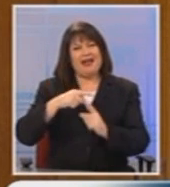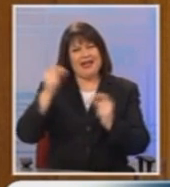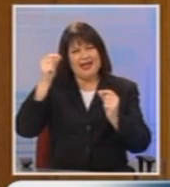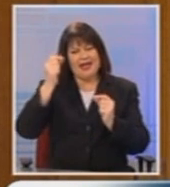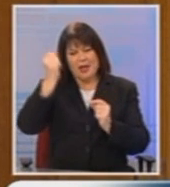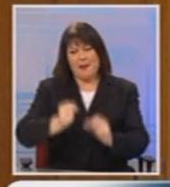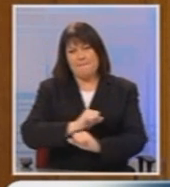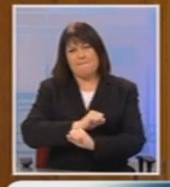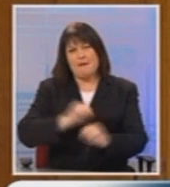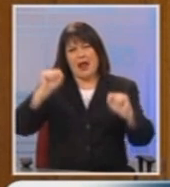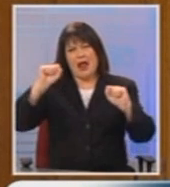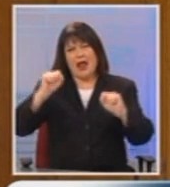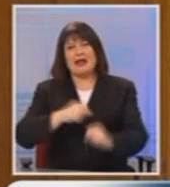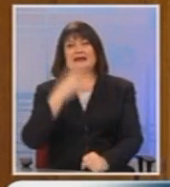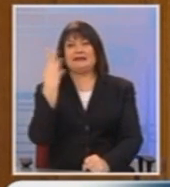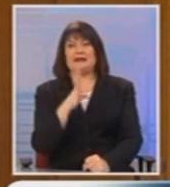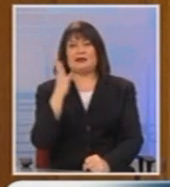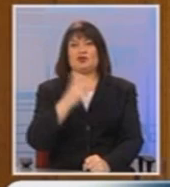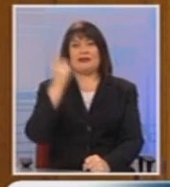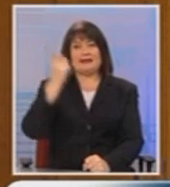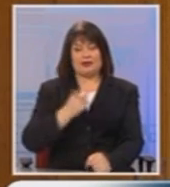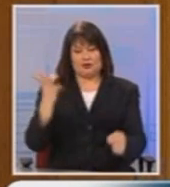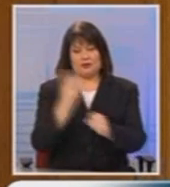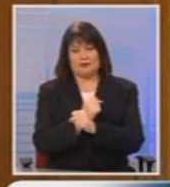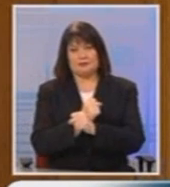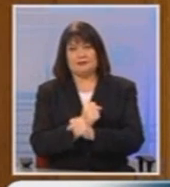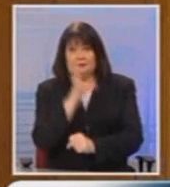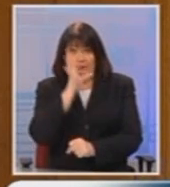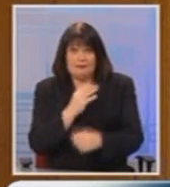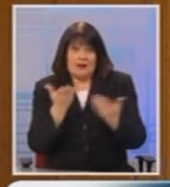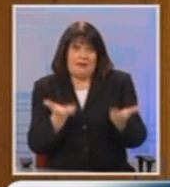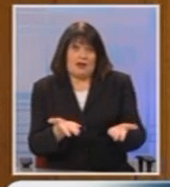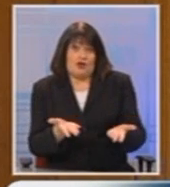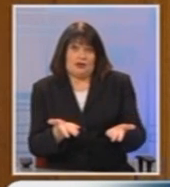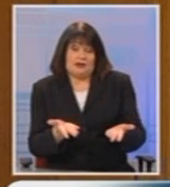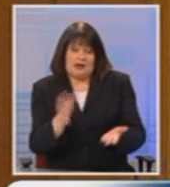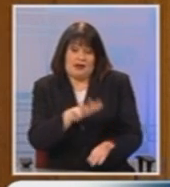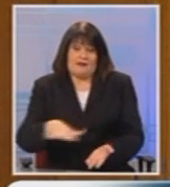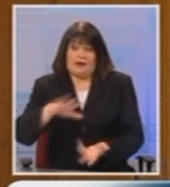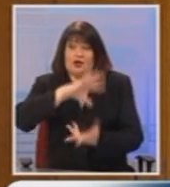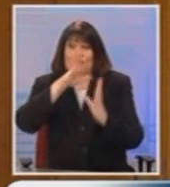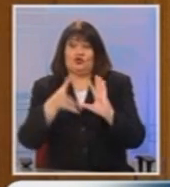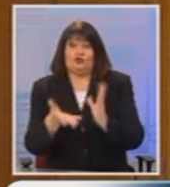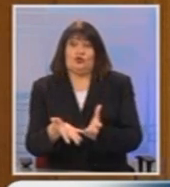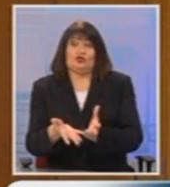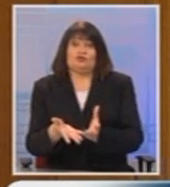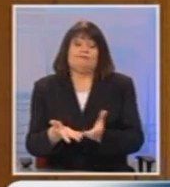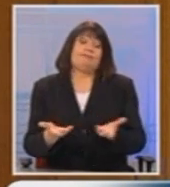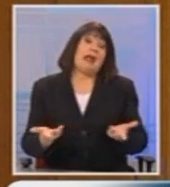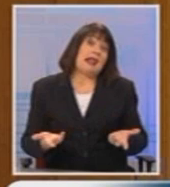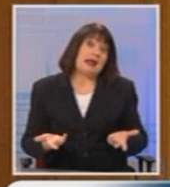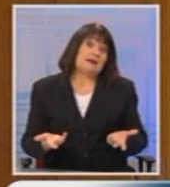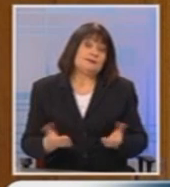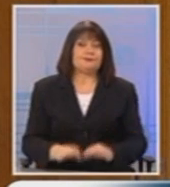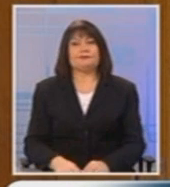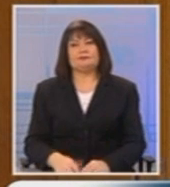κέρδισα 440%. Δηλαδή, αυτή είναι η πραγματικότητα του κόσμου που ζούμε. Αλλά